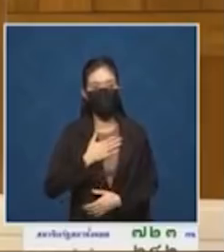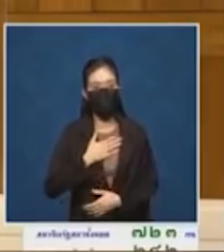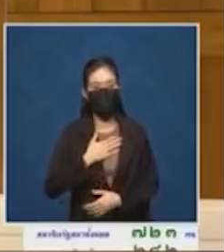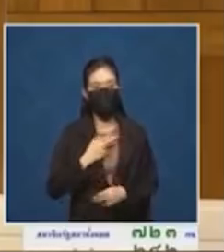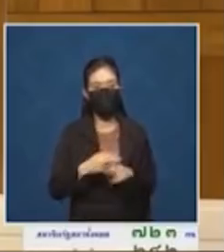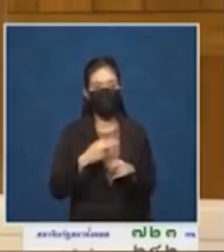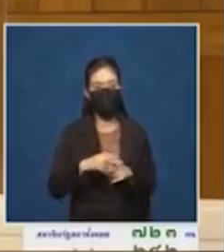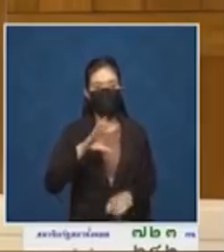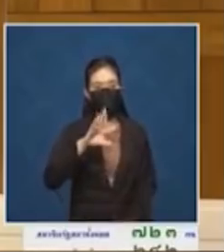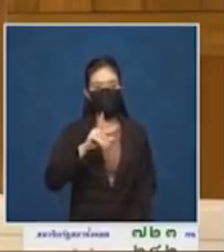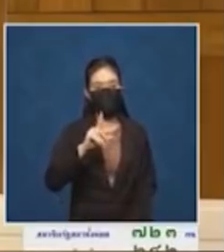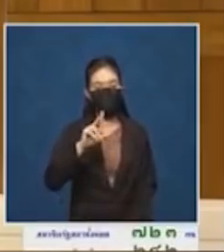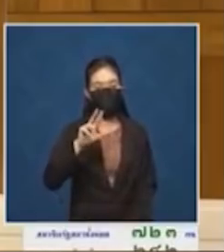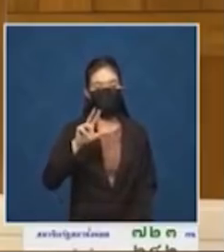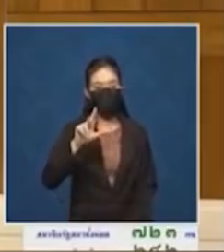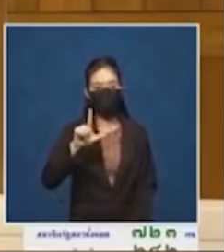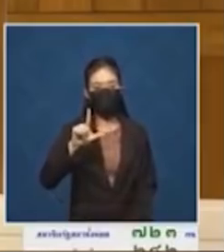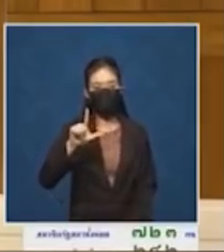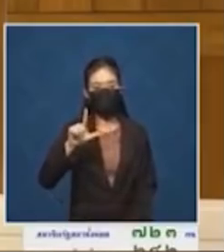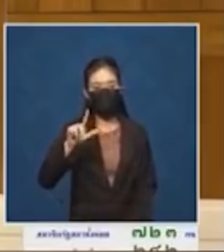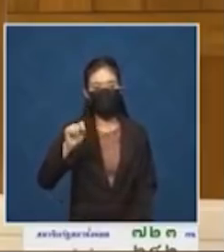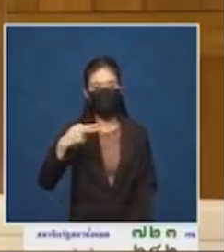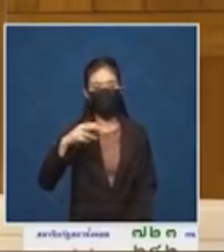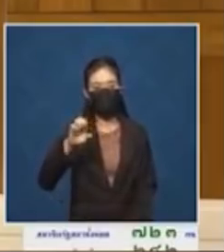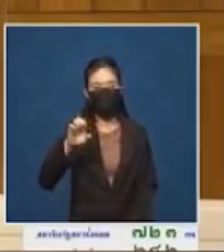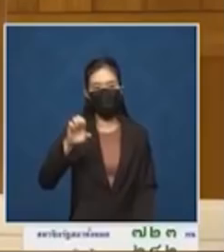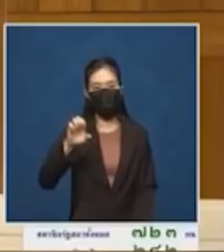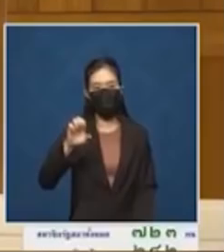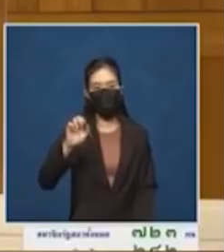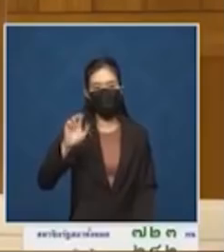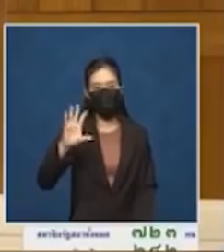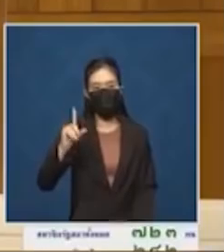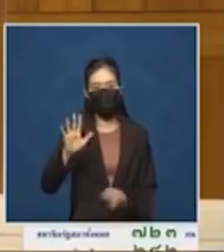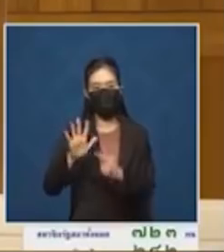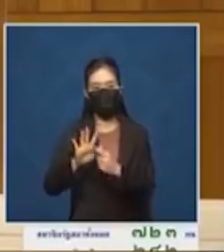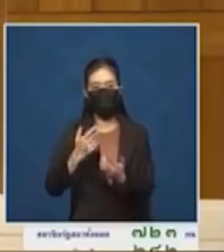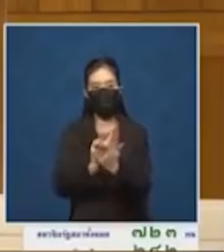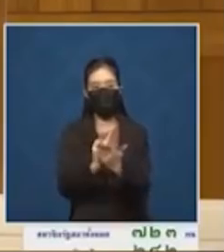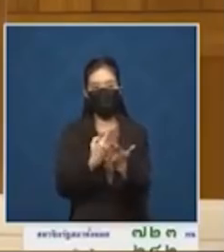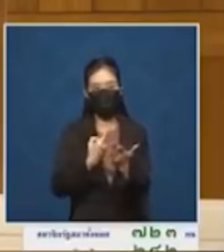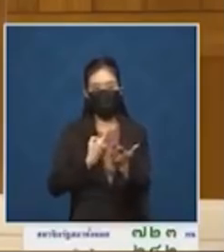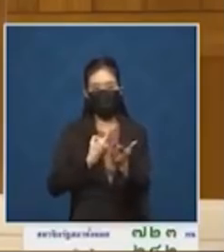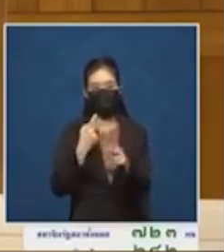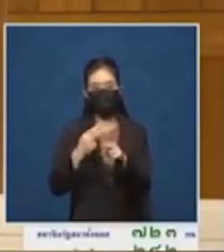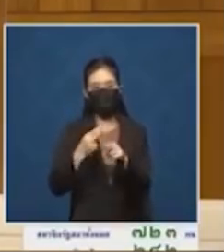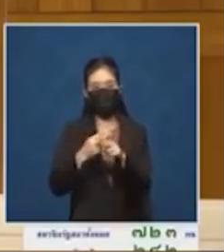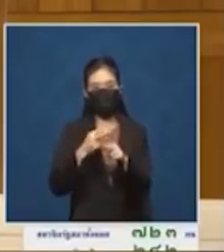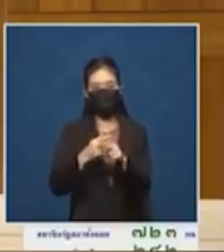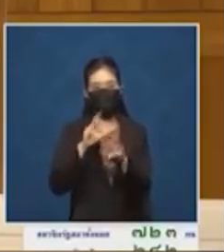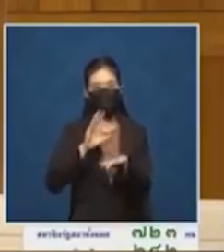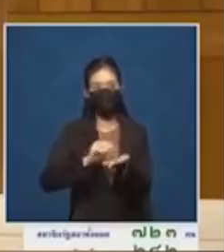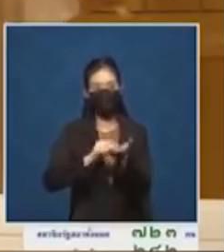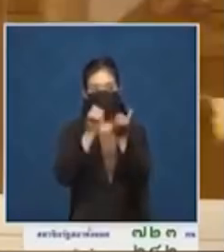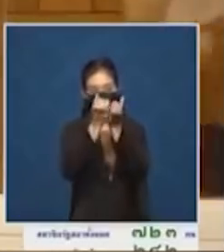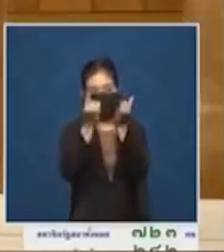ชาแจ้งเร็วหนึ่งในผู้แทนหนึ่งในตัวแทนผู้เสนอร่างแก้ไขเพิ่มเติมรัฐธรรมนูญฉ